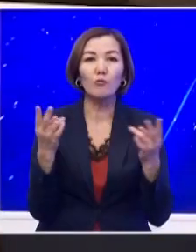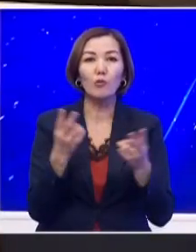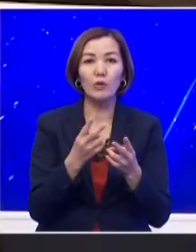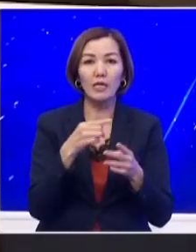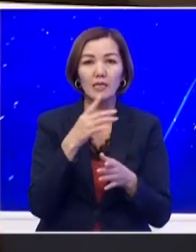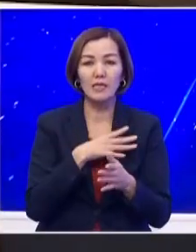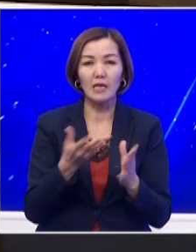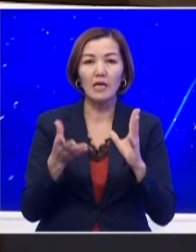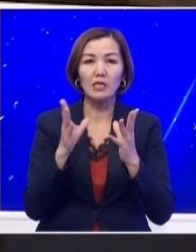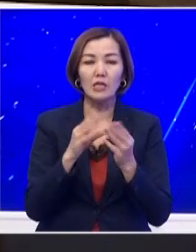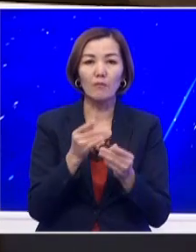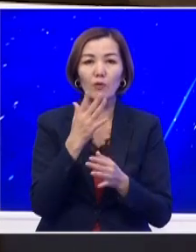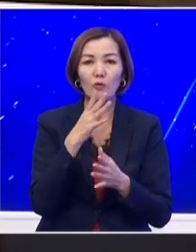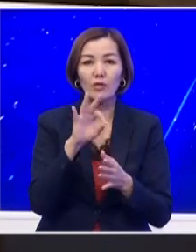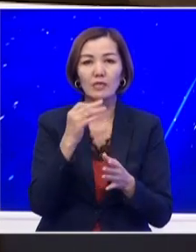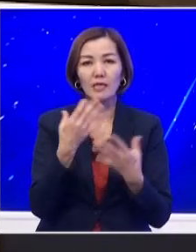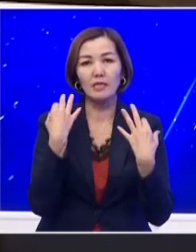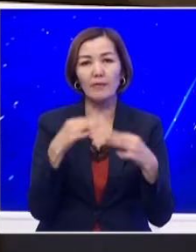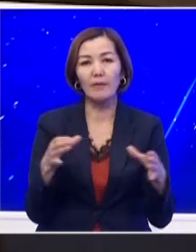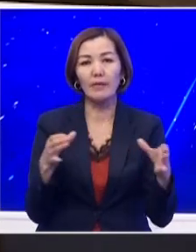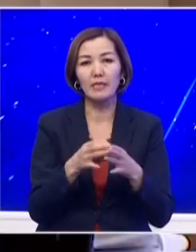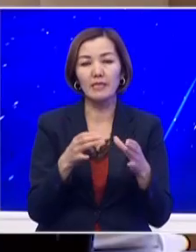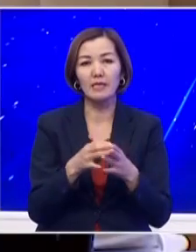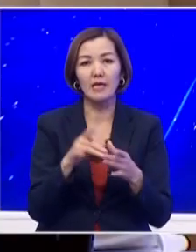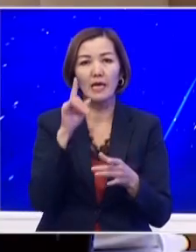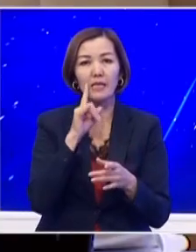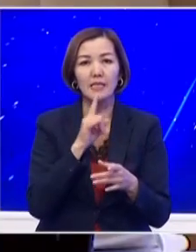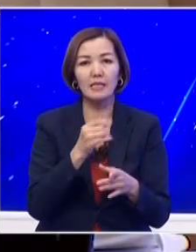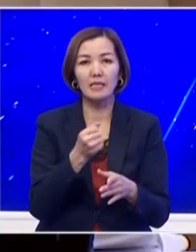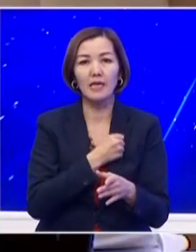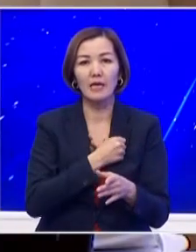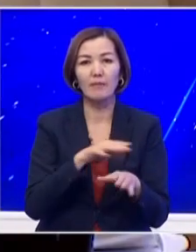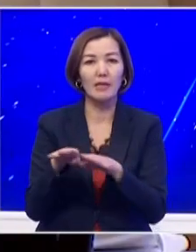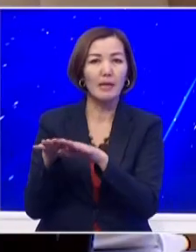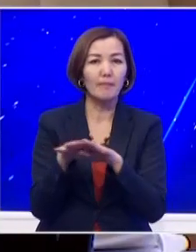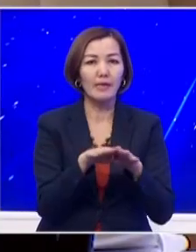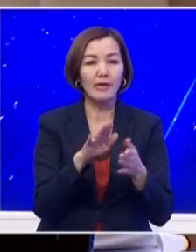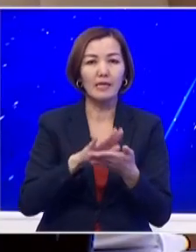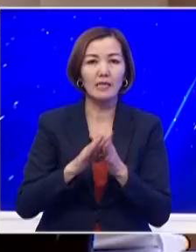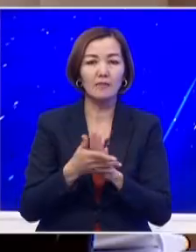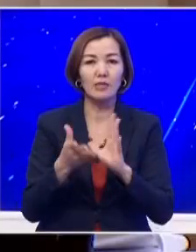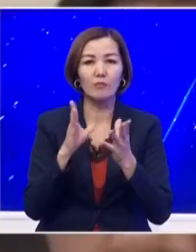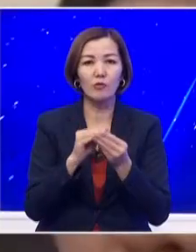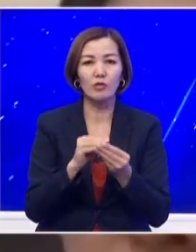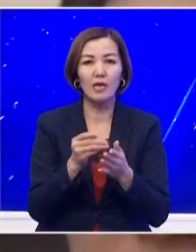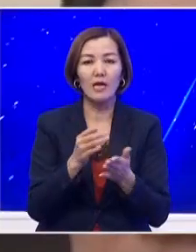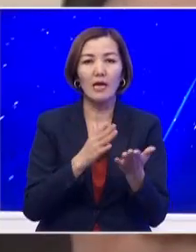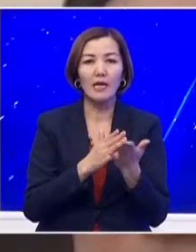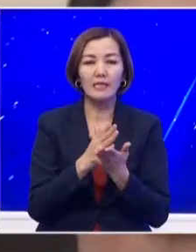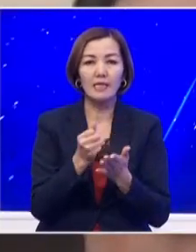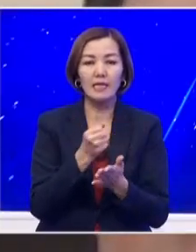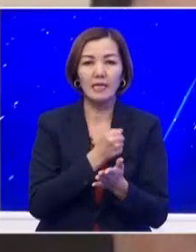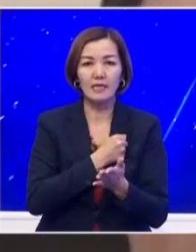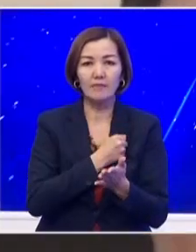болуы керек, деді. Жалпы ұлттық социал-демократиялық партиясының фракциясы ел армиясын бірыңғай келісім шарт бойынша